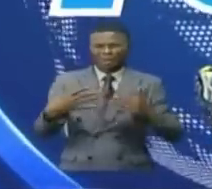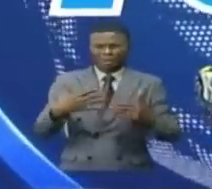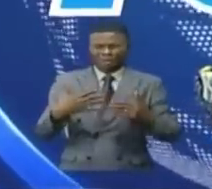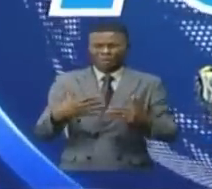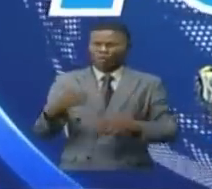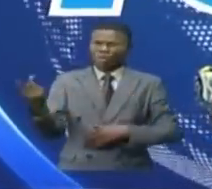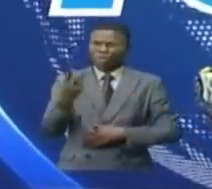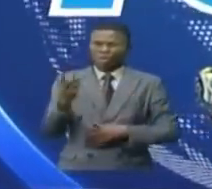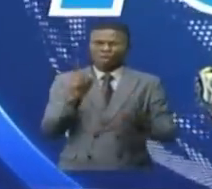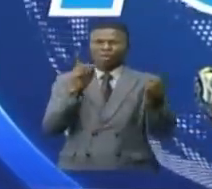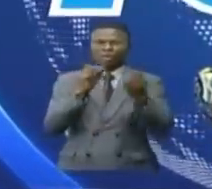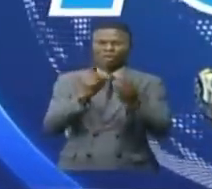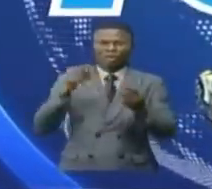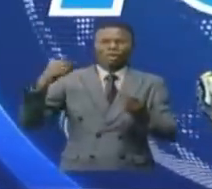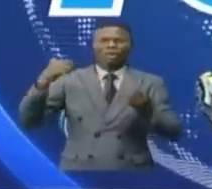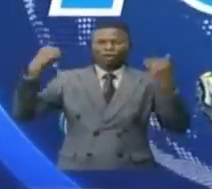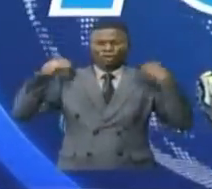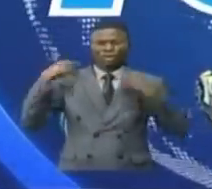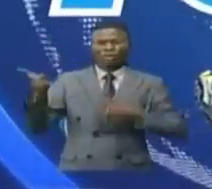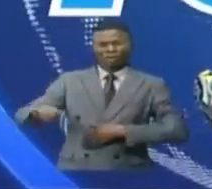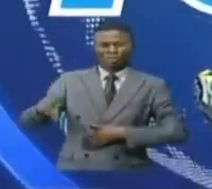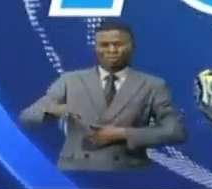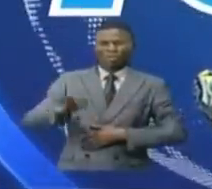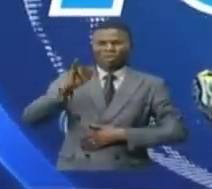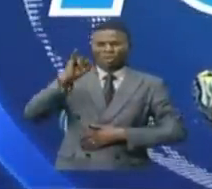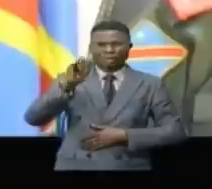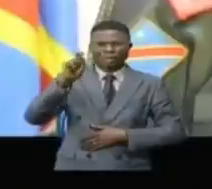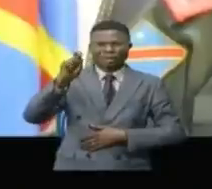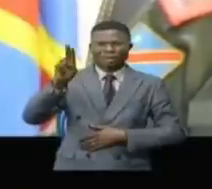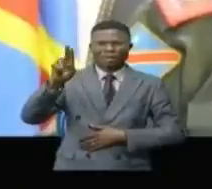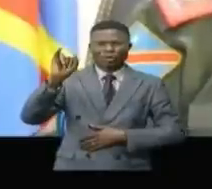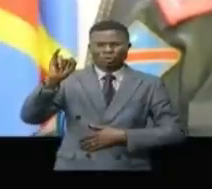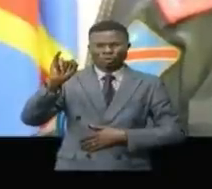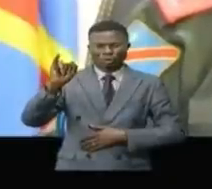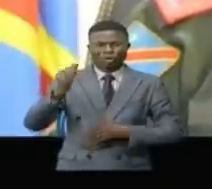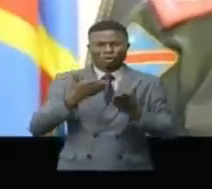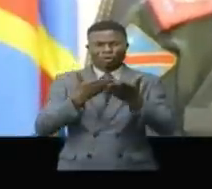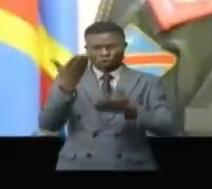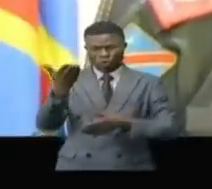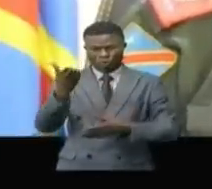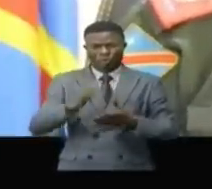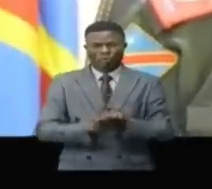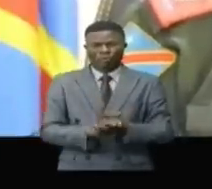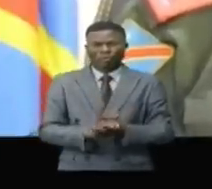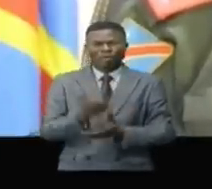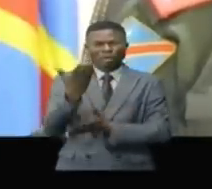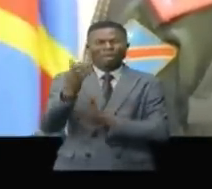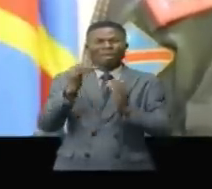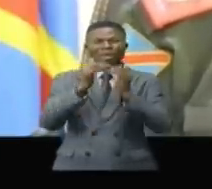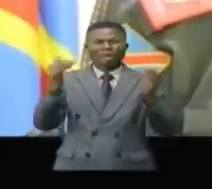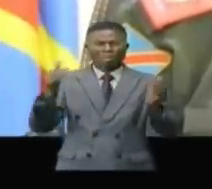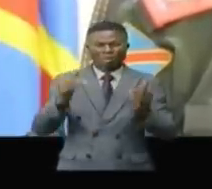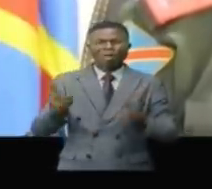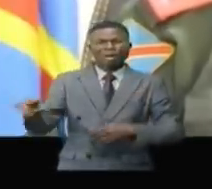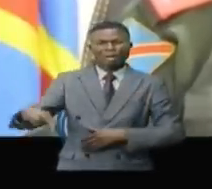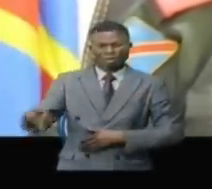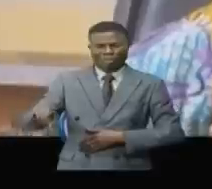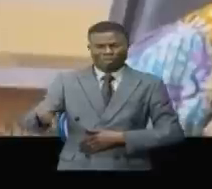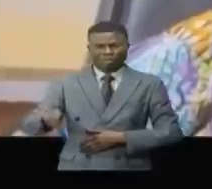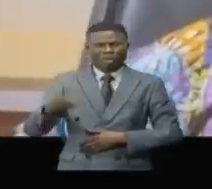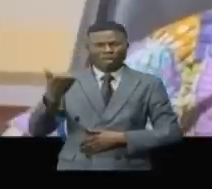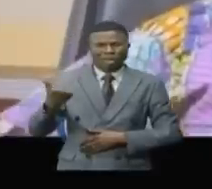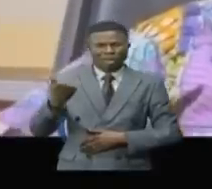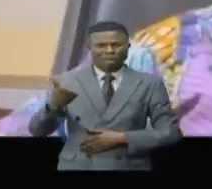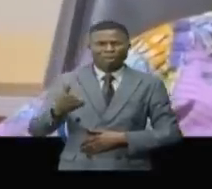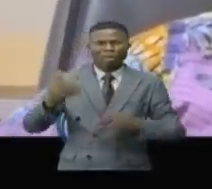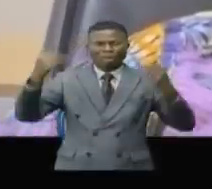ont rencontré le gouverneur militaire de l'Ituri. Venu à participer aux efforts pour la pacification de l'Ituri sous l'état de siège, le